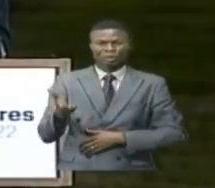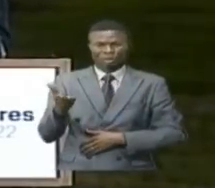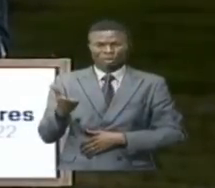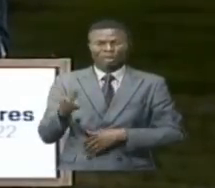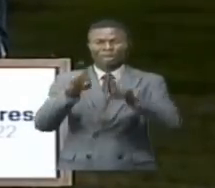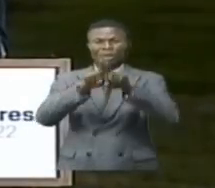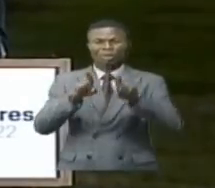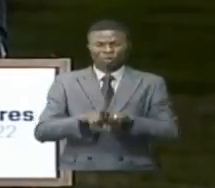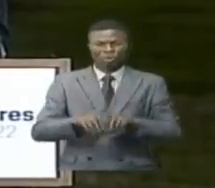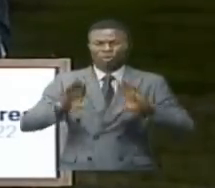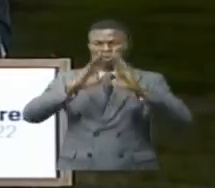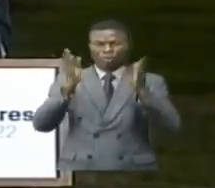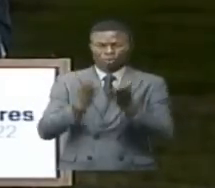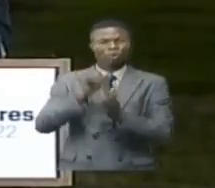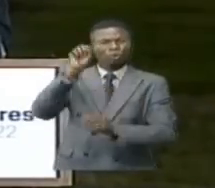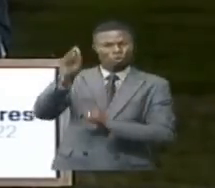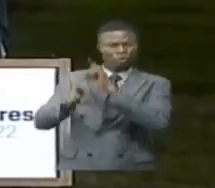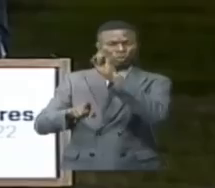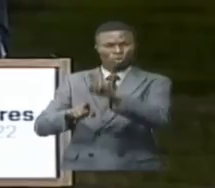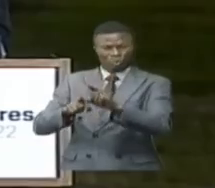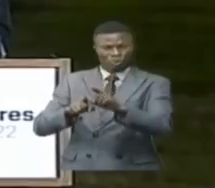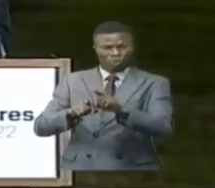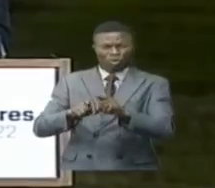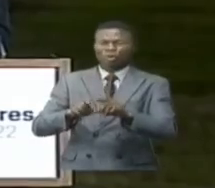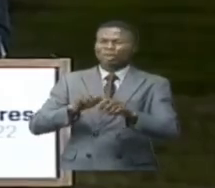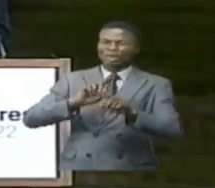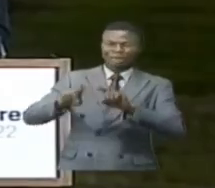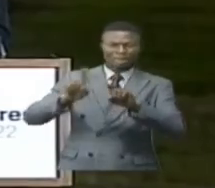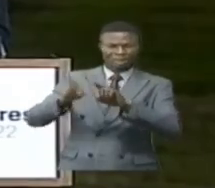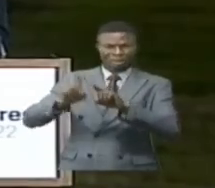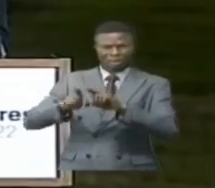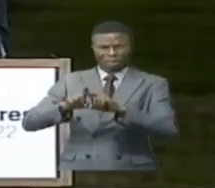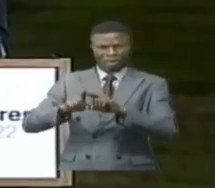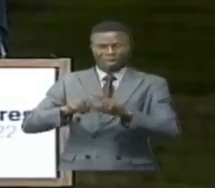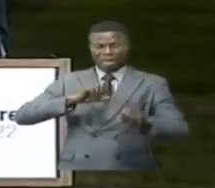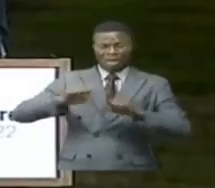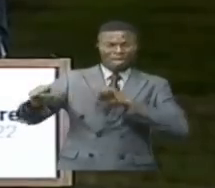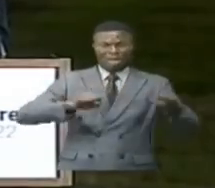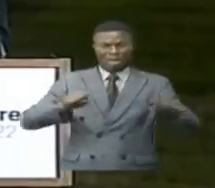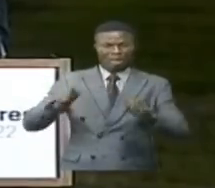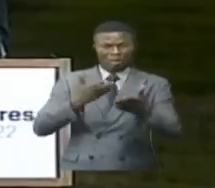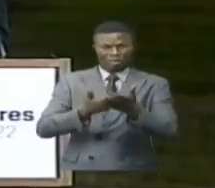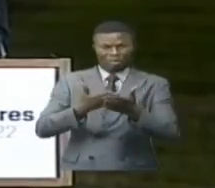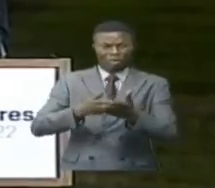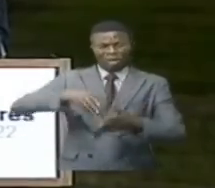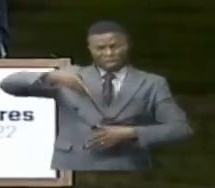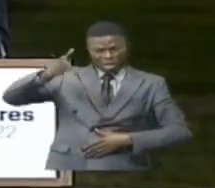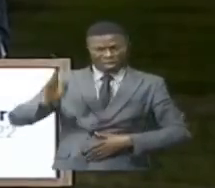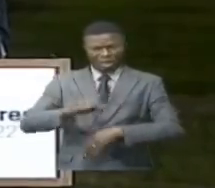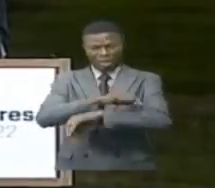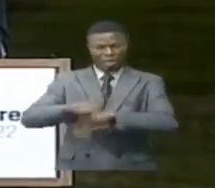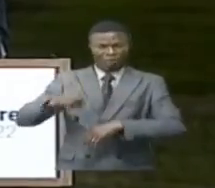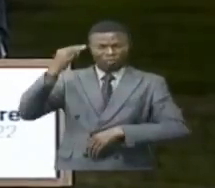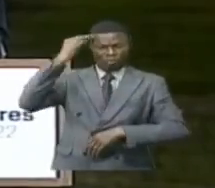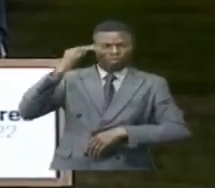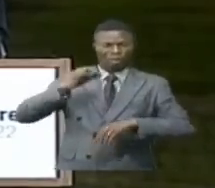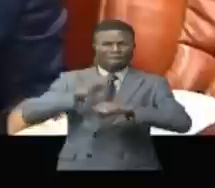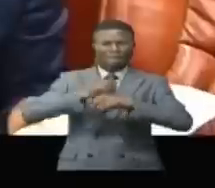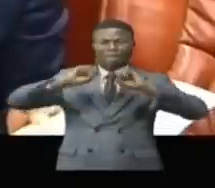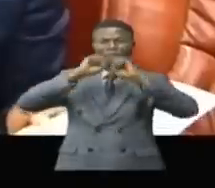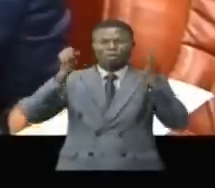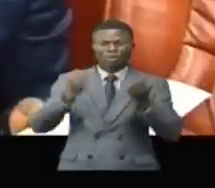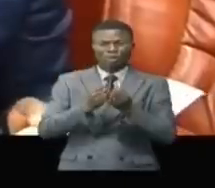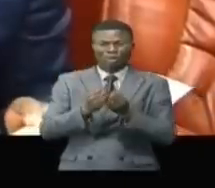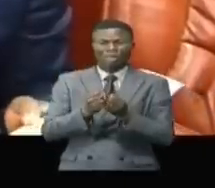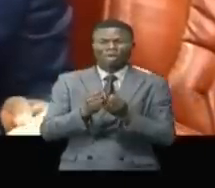Ainsi, toutes les questions transversales sont en plein examen au niveau des experts du ministère de l'Entrepreneuriat et des